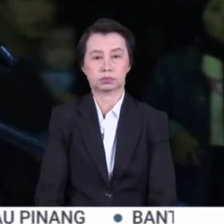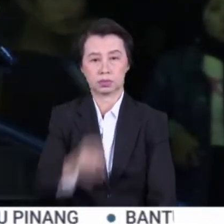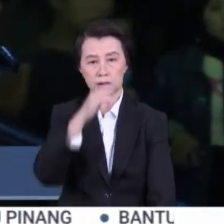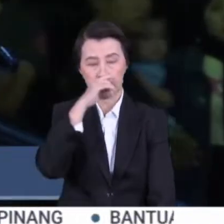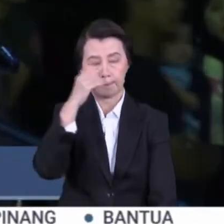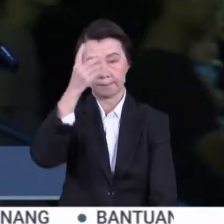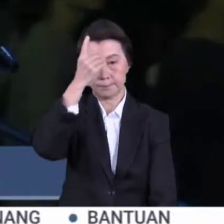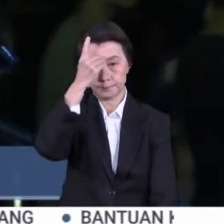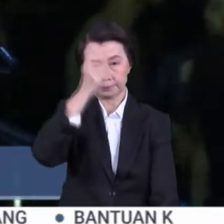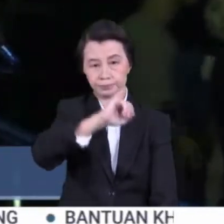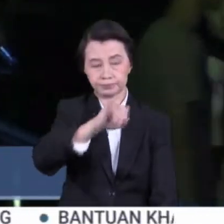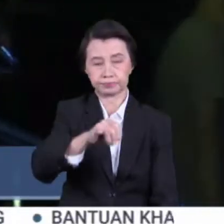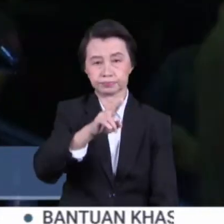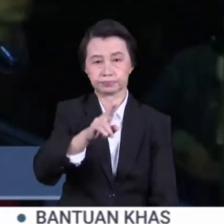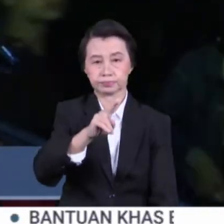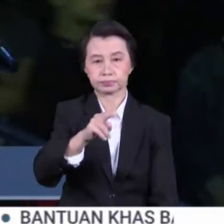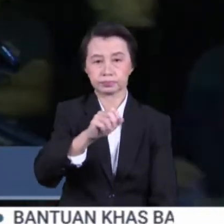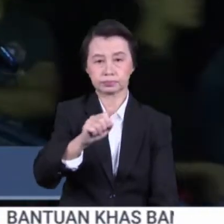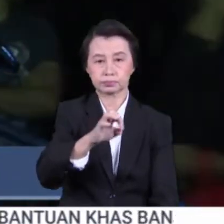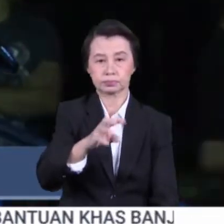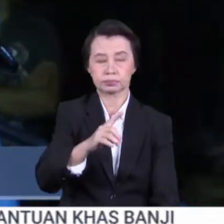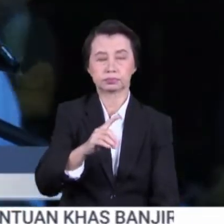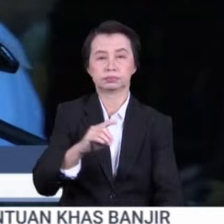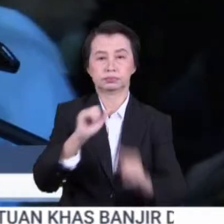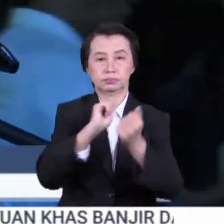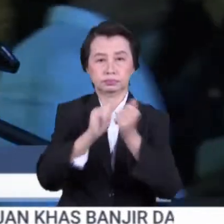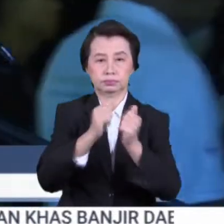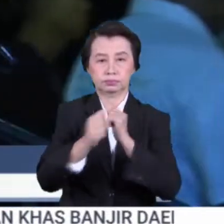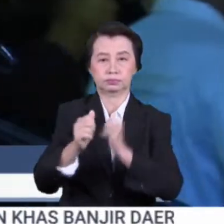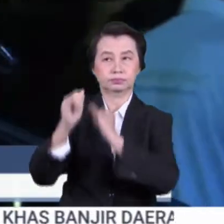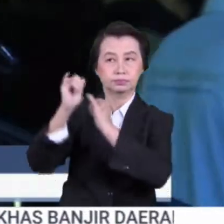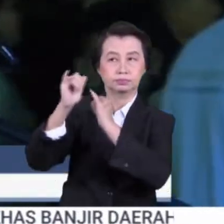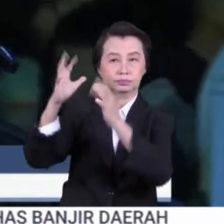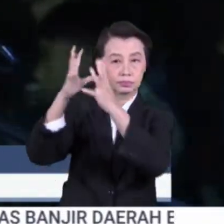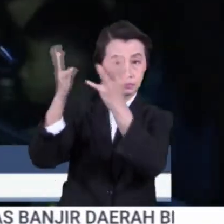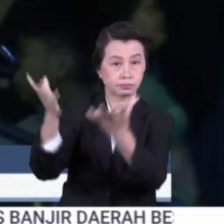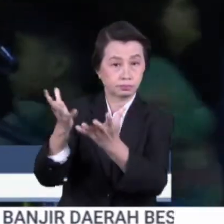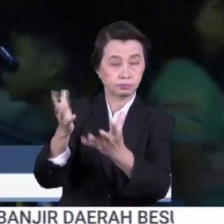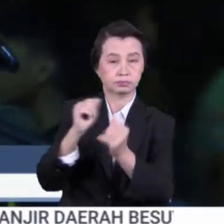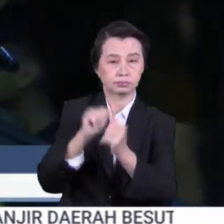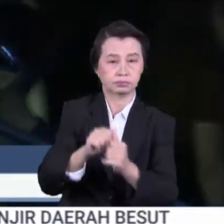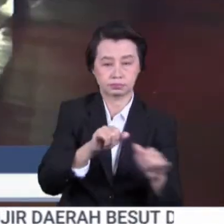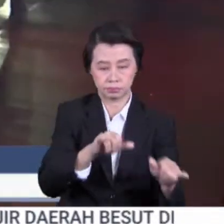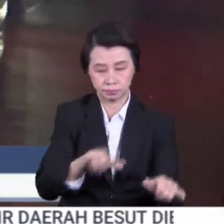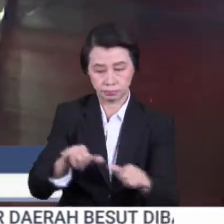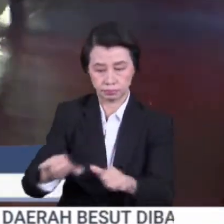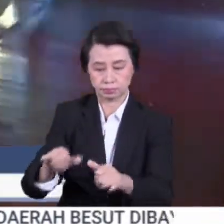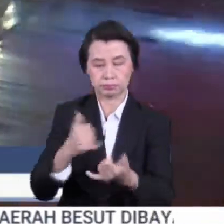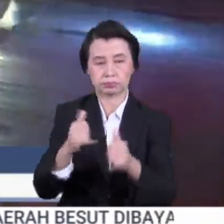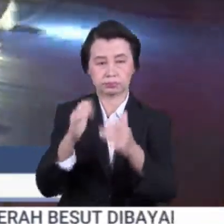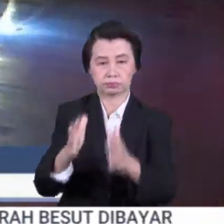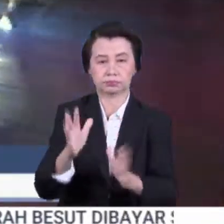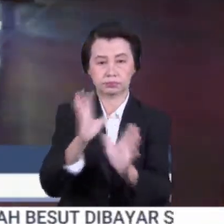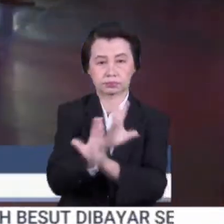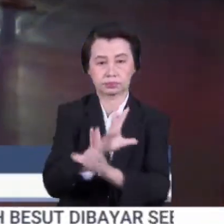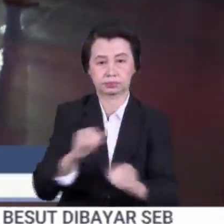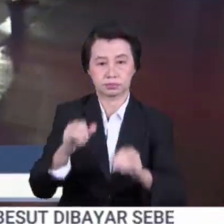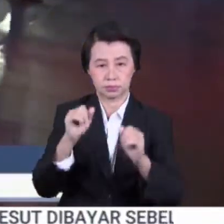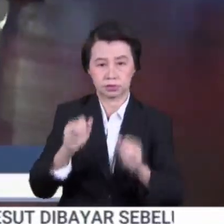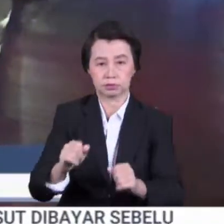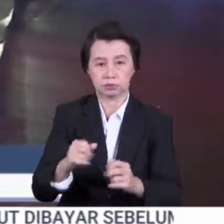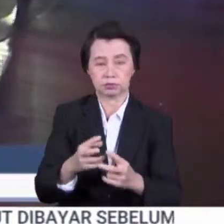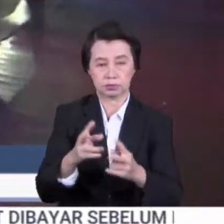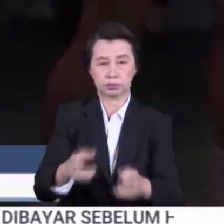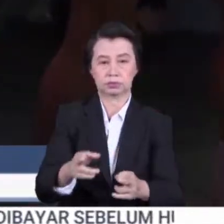Dato' Junaidi optimis penganjuran sukan bertaraf dunia itu bukan hanya menjadi kayu pengukur untuk atlet Sarawak, malah dapat merancakkan